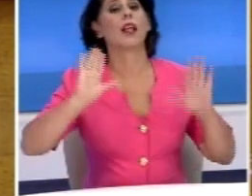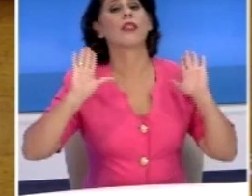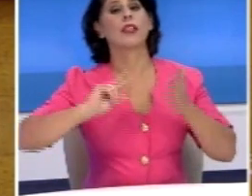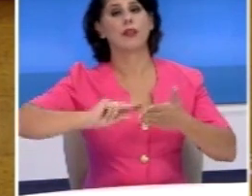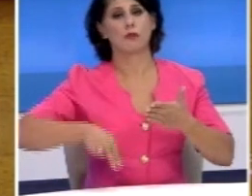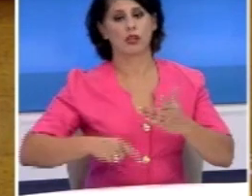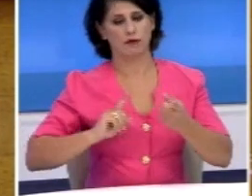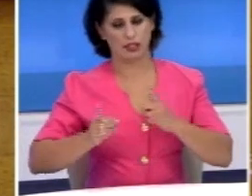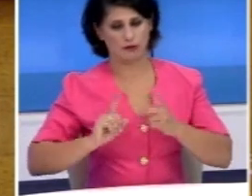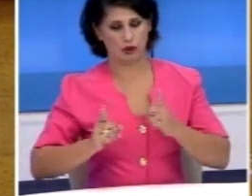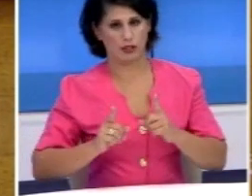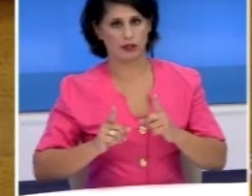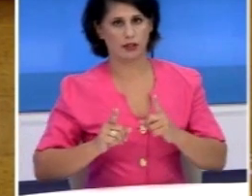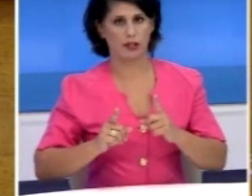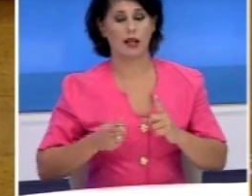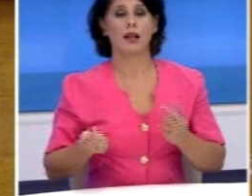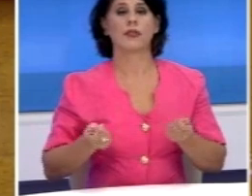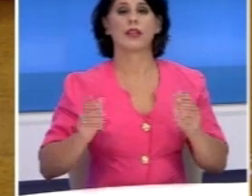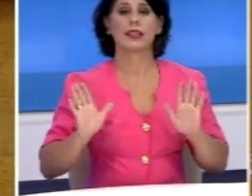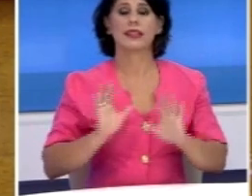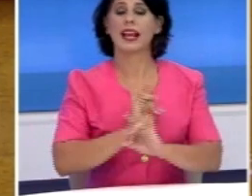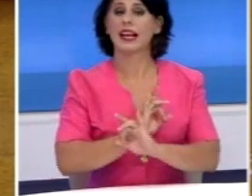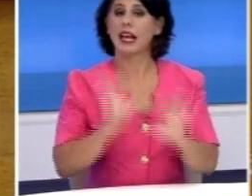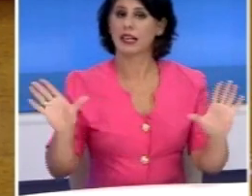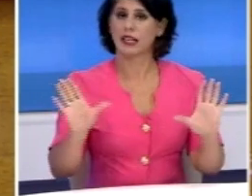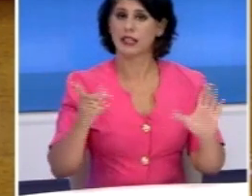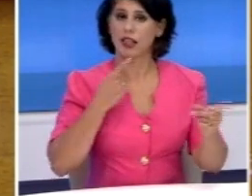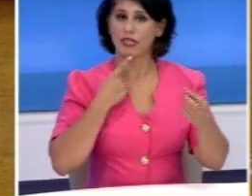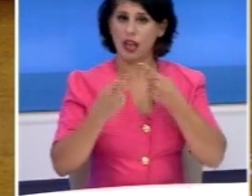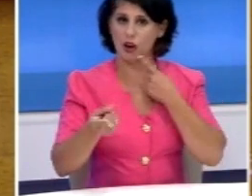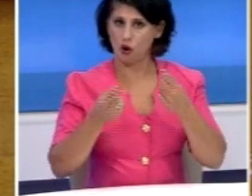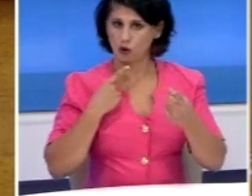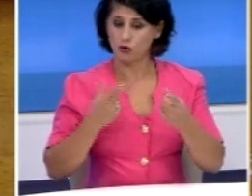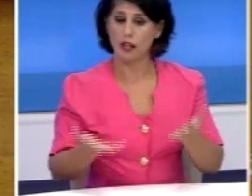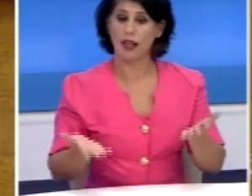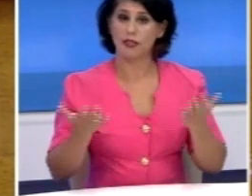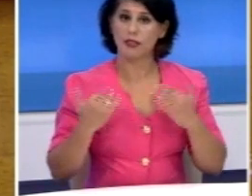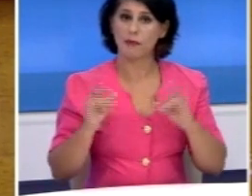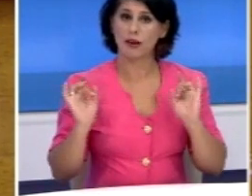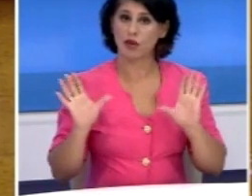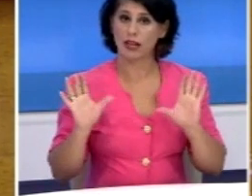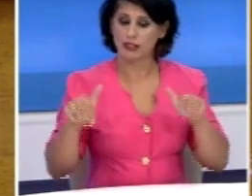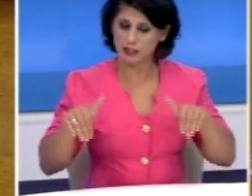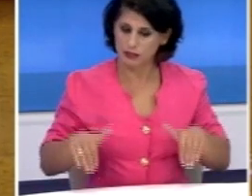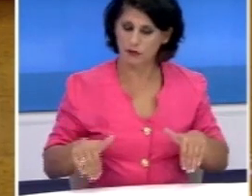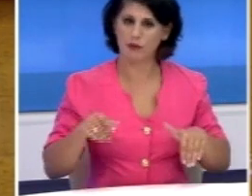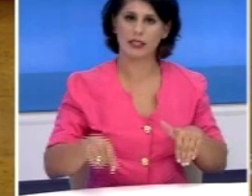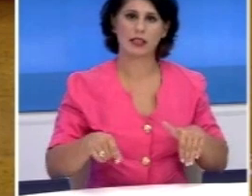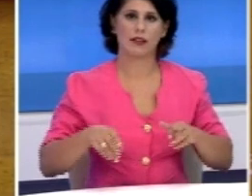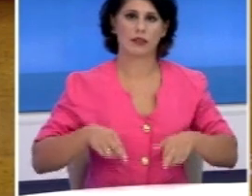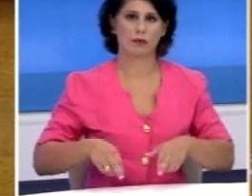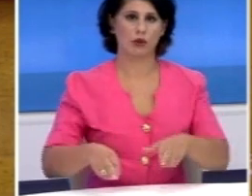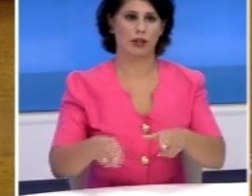υπογράφονται συμφωνίες, ότι δεν θα γίνεται κανένας διάλογος, ότι δεν θα υπάρχουν και κάποιοι συμβιβασμοί σε αυτή την